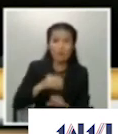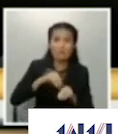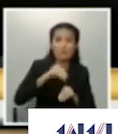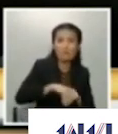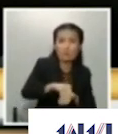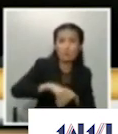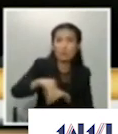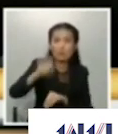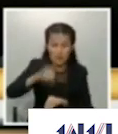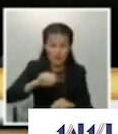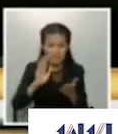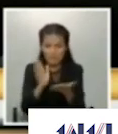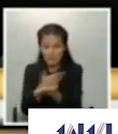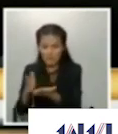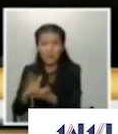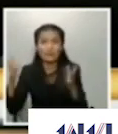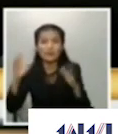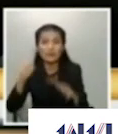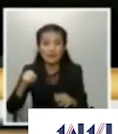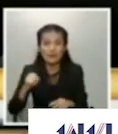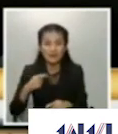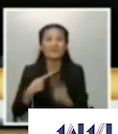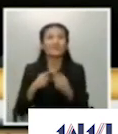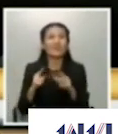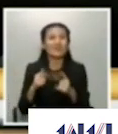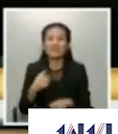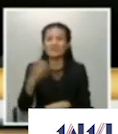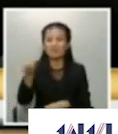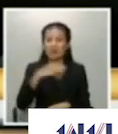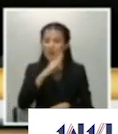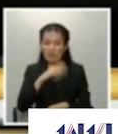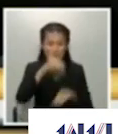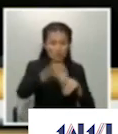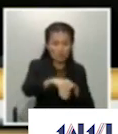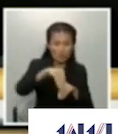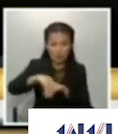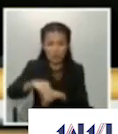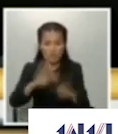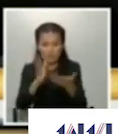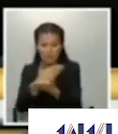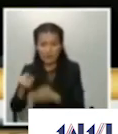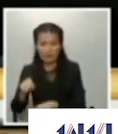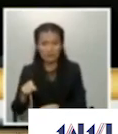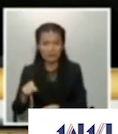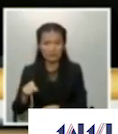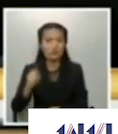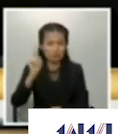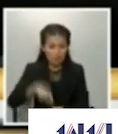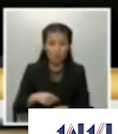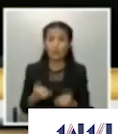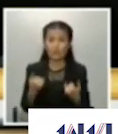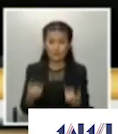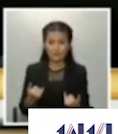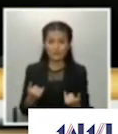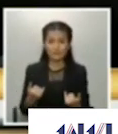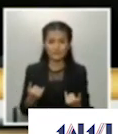หลายๆท่านบอกว่าการแบ่งโซนนิ่งหรือแบ่งพื้นที่เพาะปลูก ผมต้องกราบเรียนว่าวันนี้เนี่ยเราส